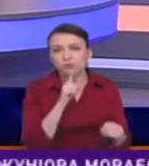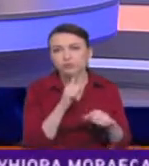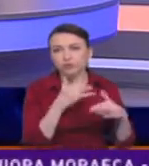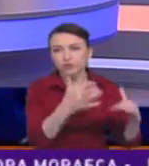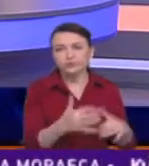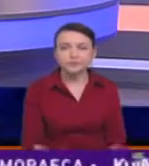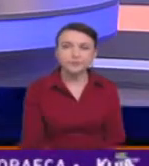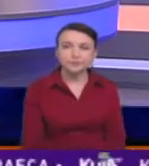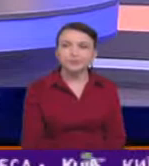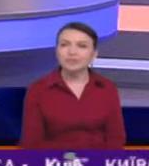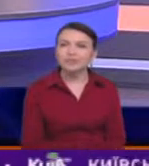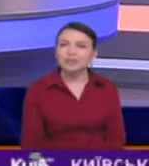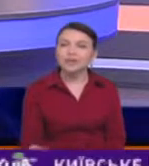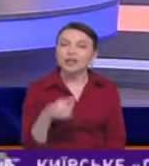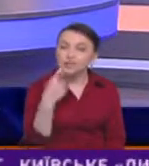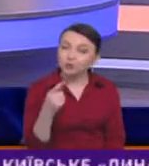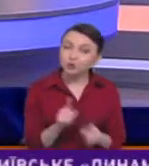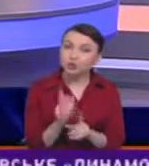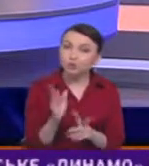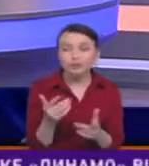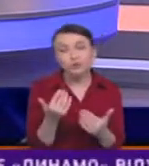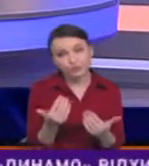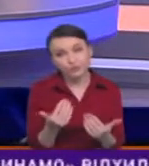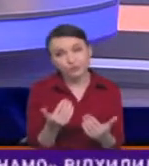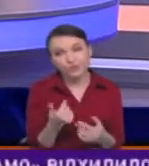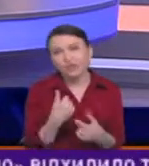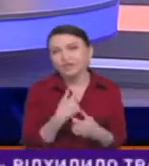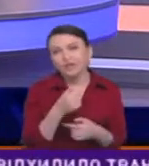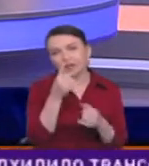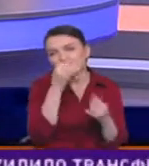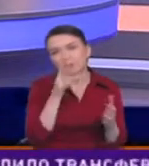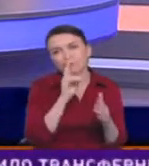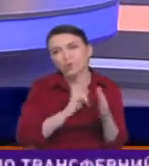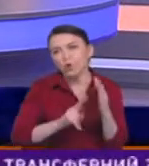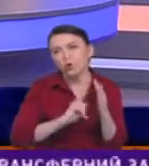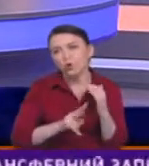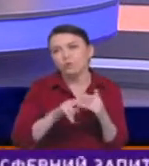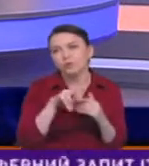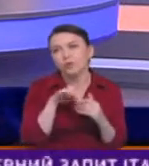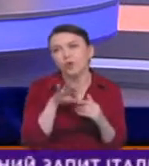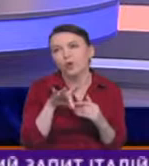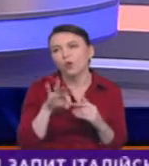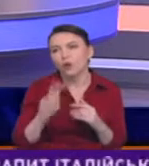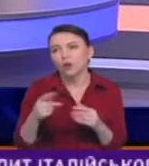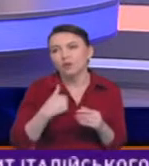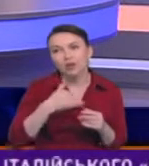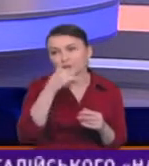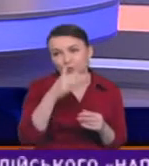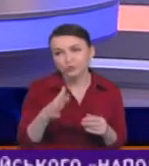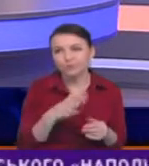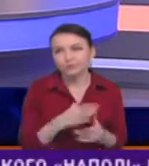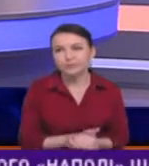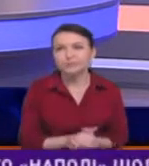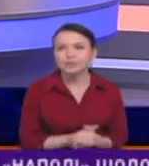ж... Я не кажу, що так буде. Я ж не можу пророком бути. Ні, я до вас... Але, да... Окей,